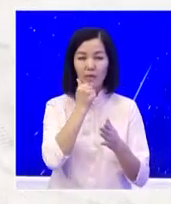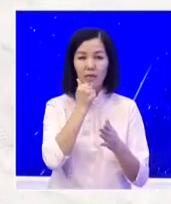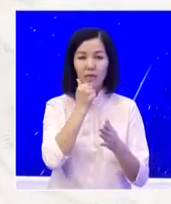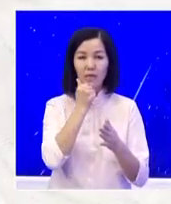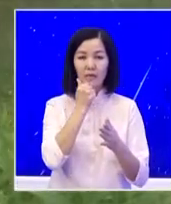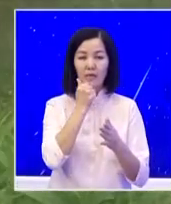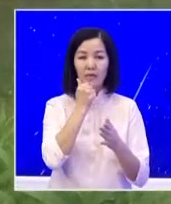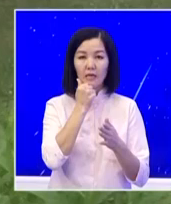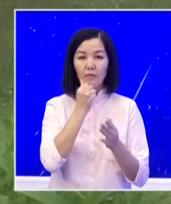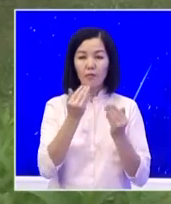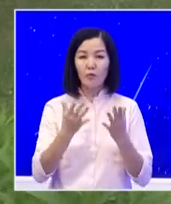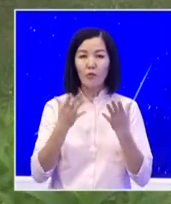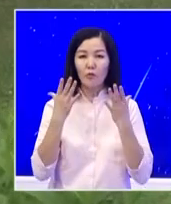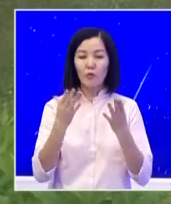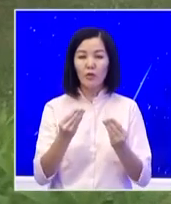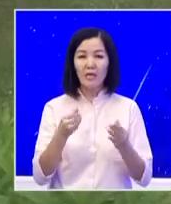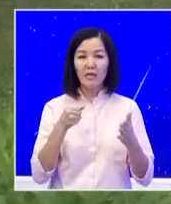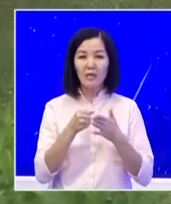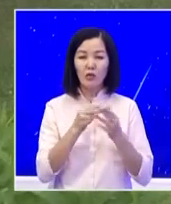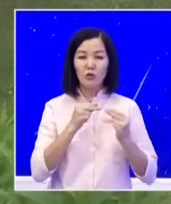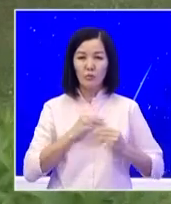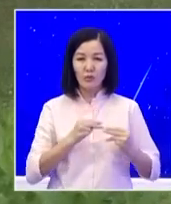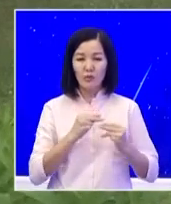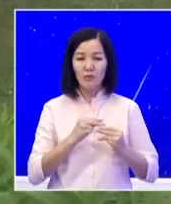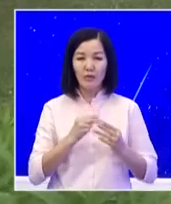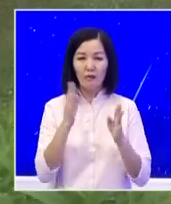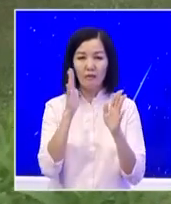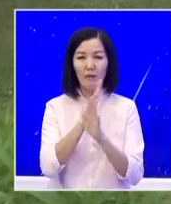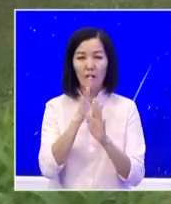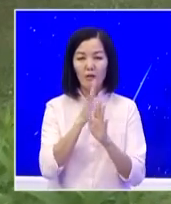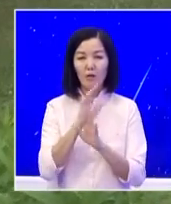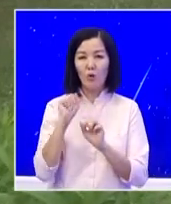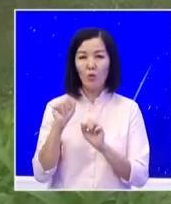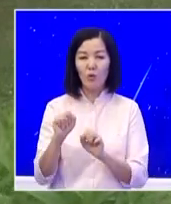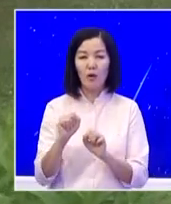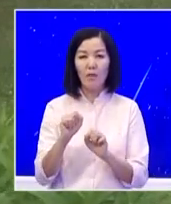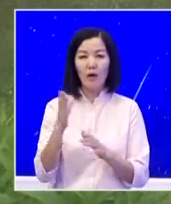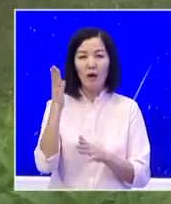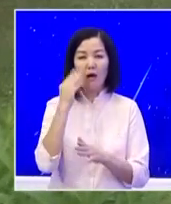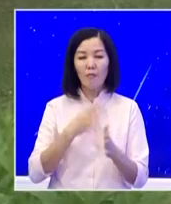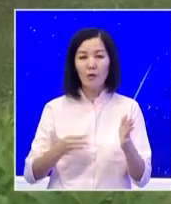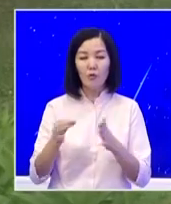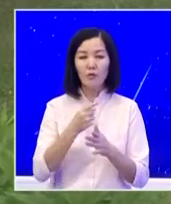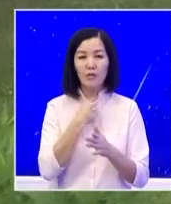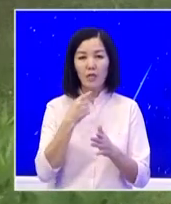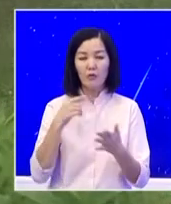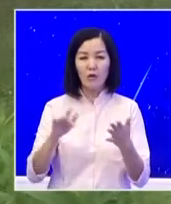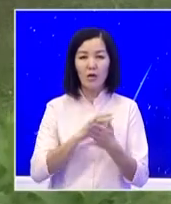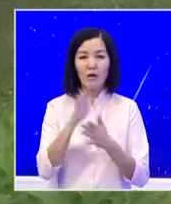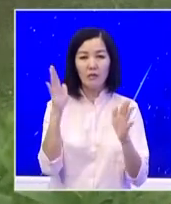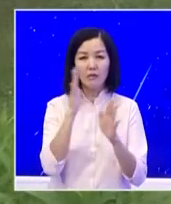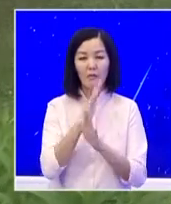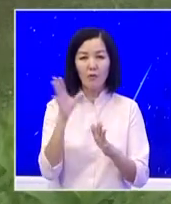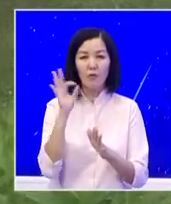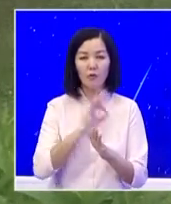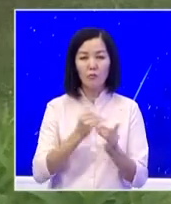алғысымды айтамын. Осы күнге дейін істеген ісімізге, осы қоршаған ортаны Талдықорған, Алматы облысына экологиясына қосқан